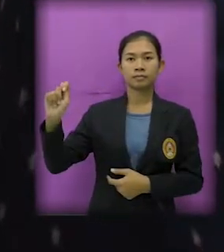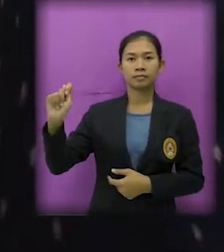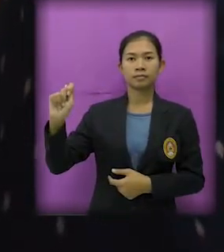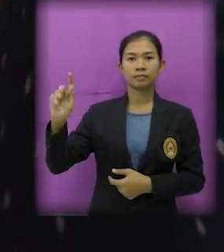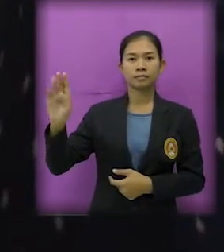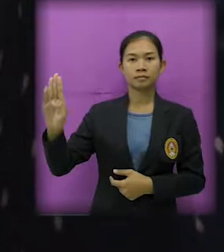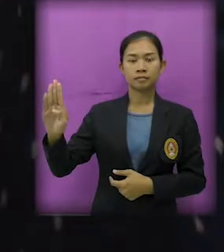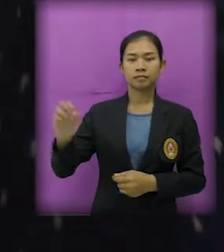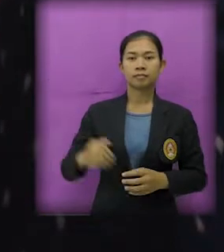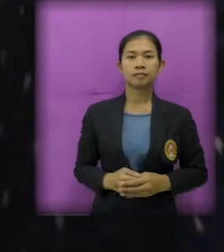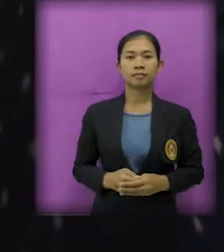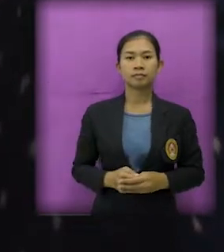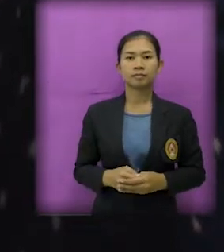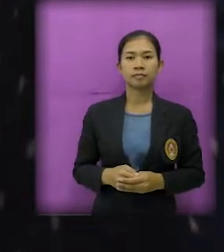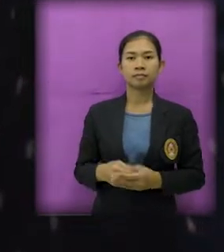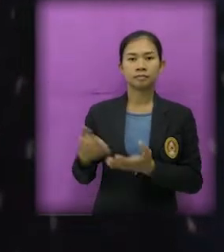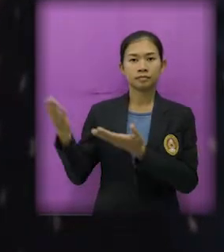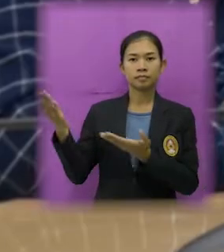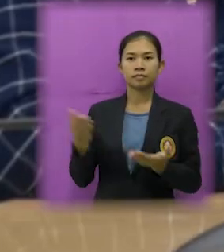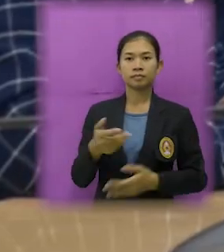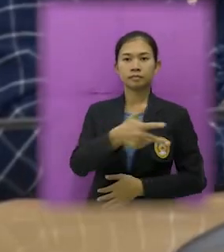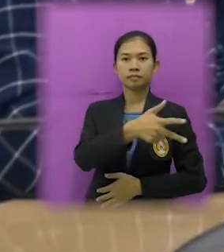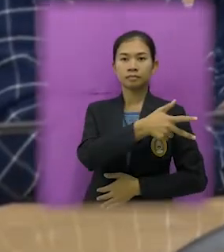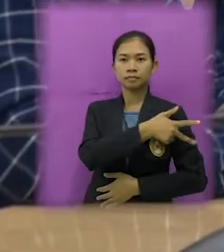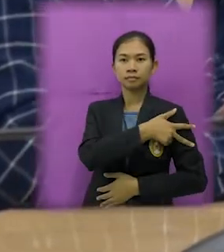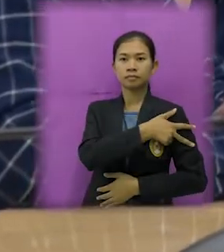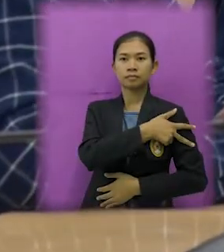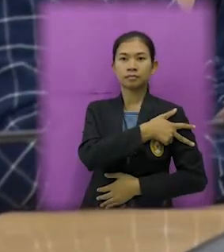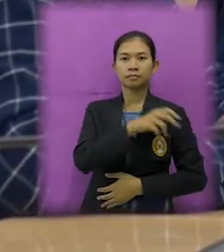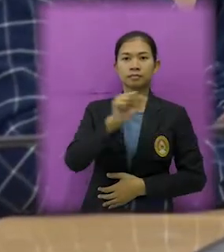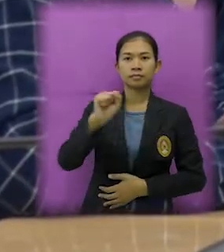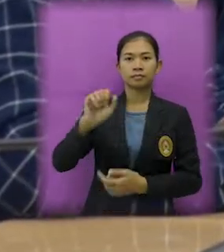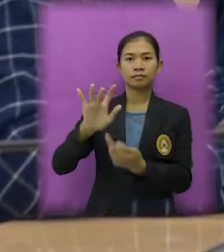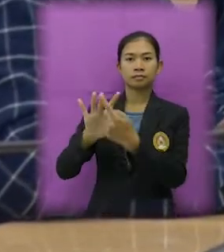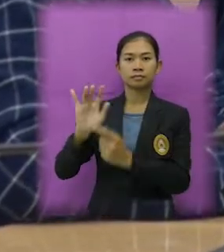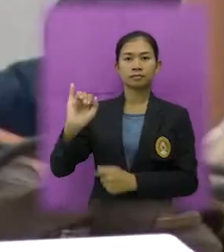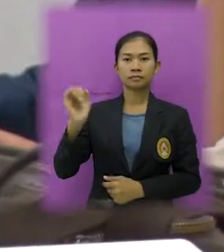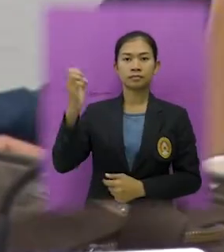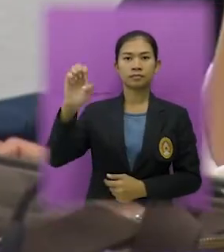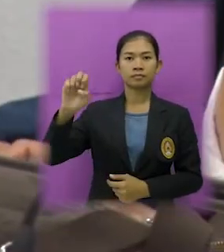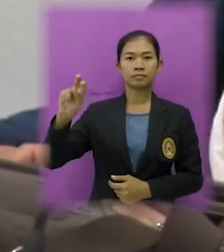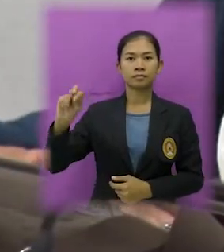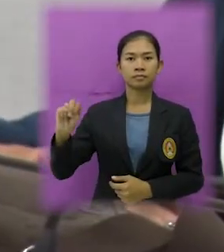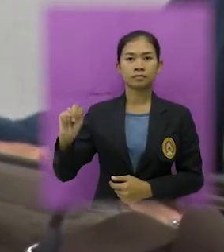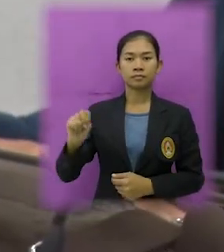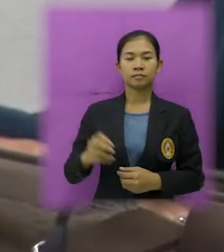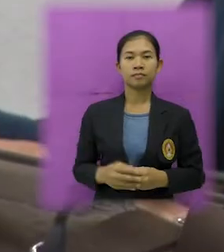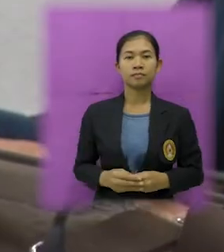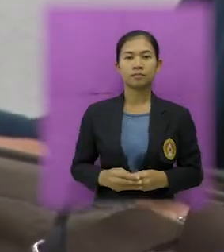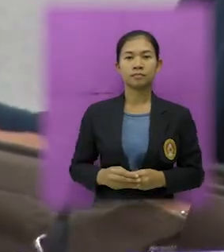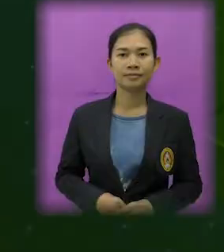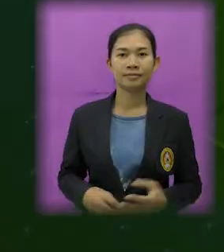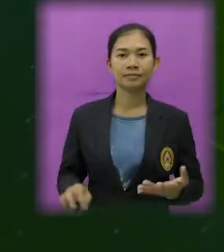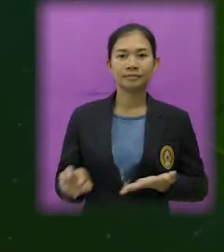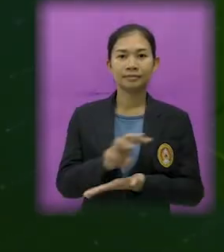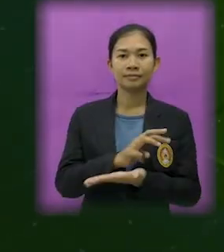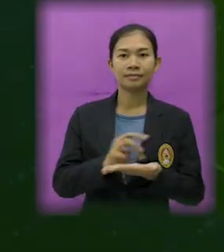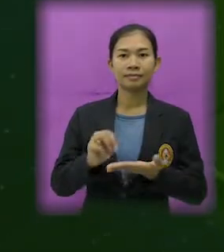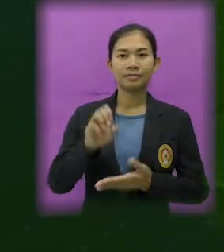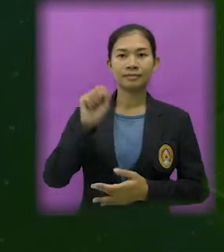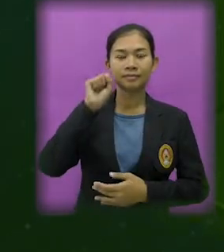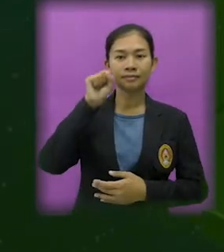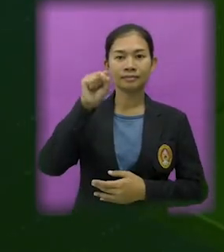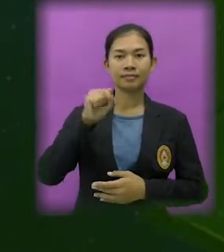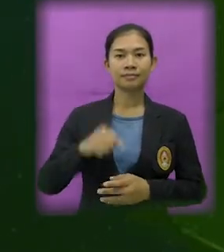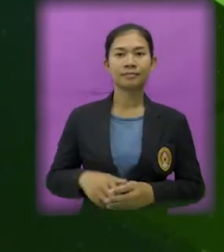ร.สุจินต์ สิมารักษ์นายบุญเสริฐเสียงสนั่นนายวิเชียรสอนจันทร์เป็นวิทยากรบรรยายพิเศษมหา